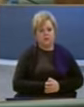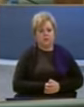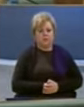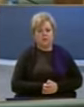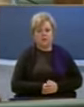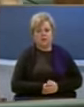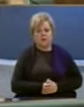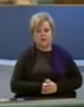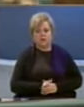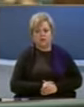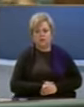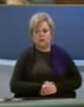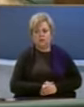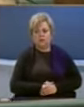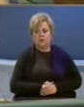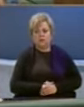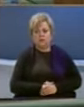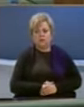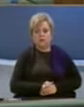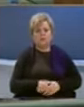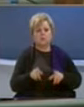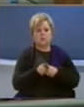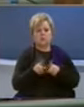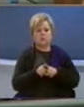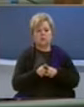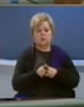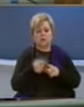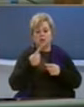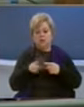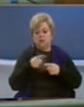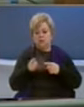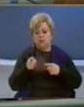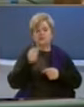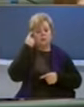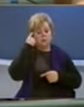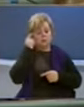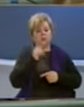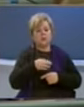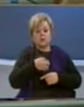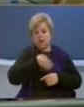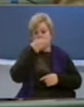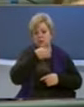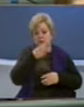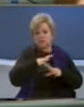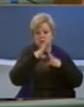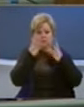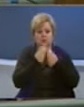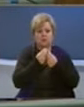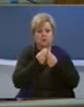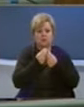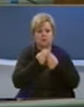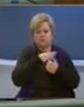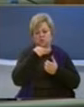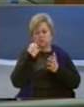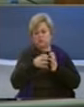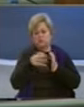kanë edhe kontestuese sa shumë pak profesionale. Me këtë rast, besoj që këto detaje janë, ndoshta janë tepër ta këtu